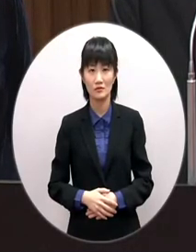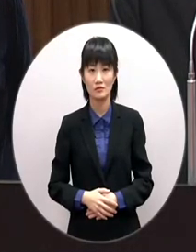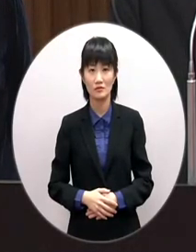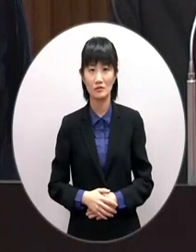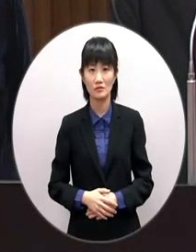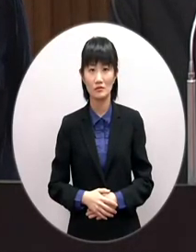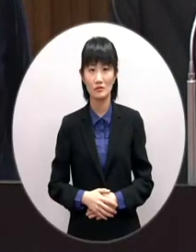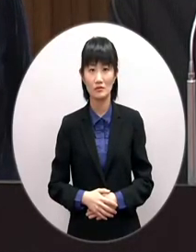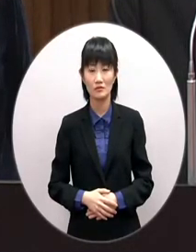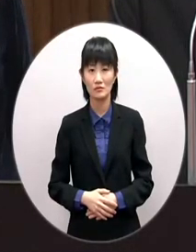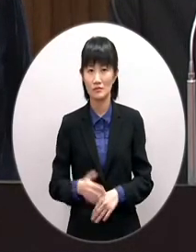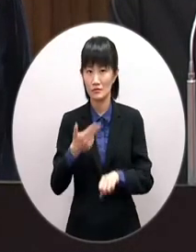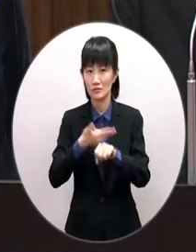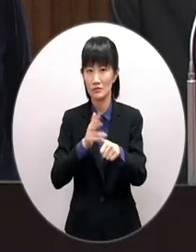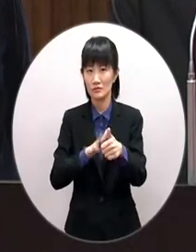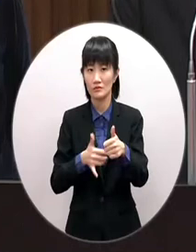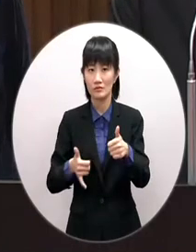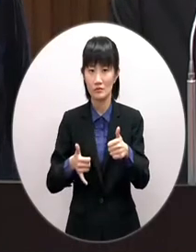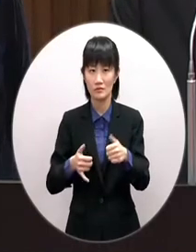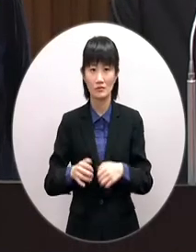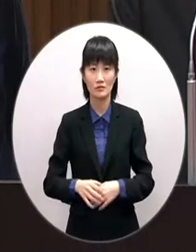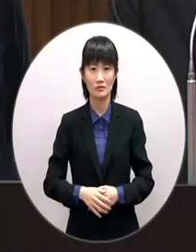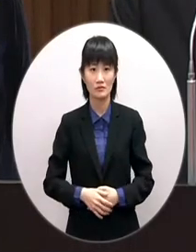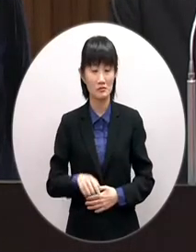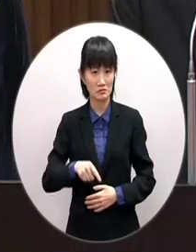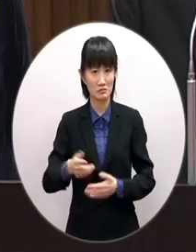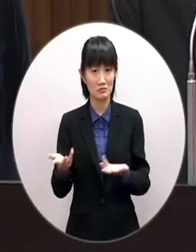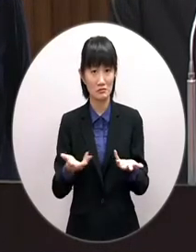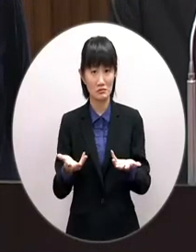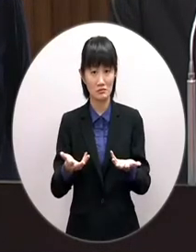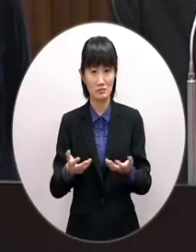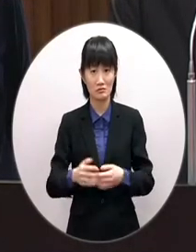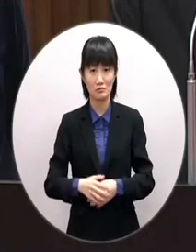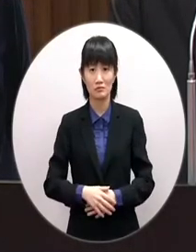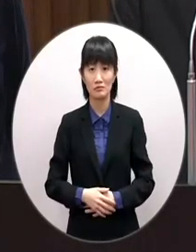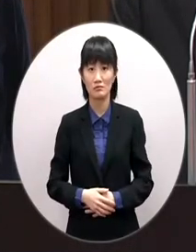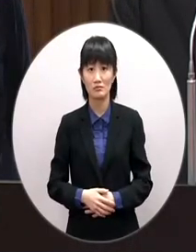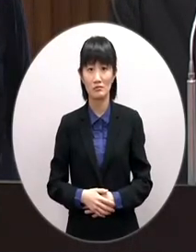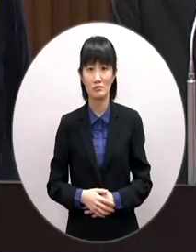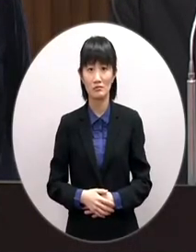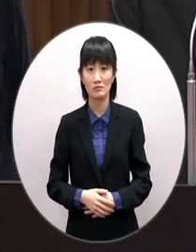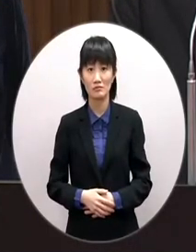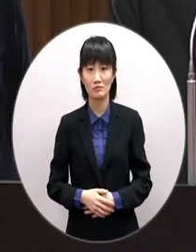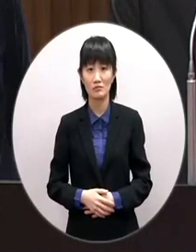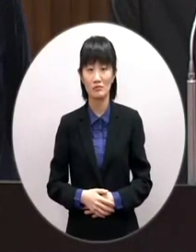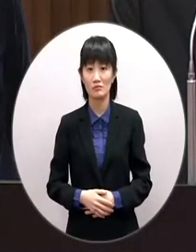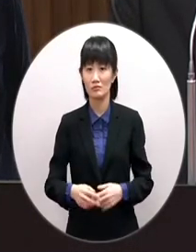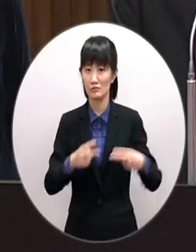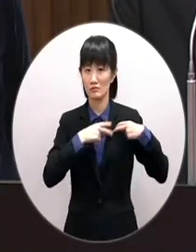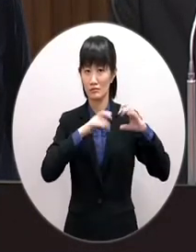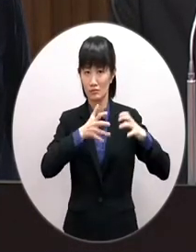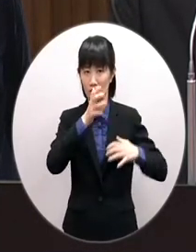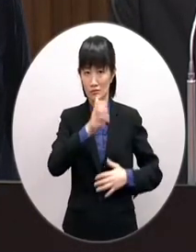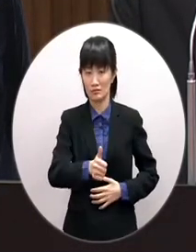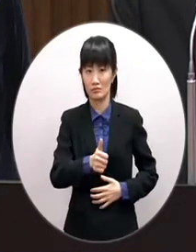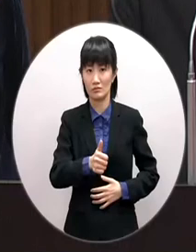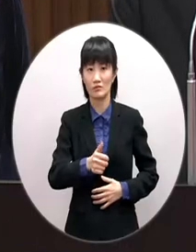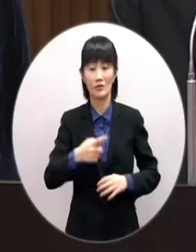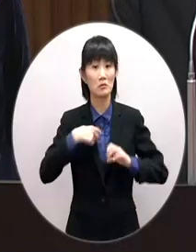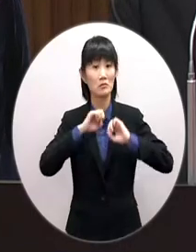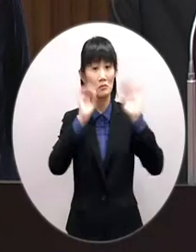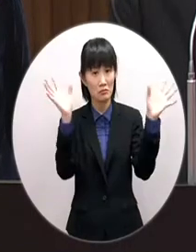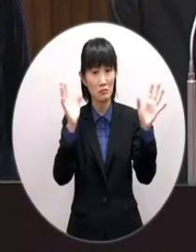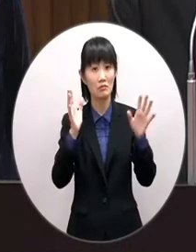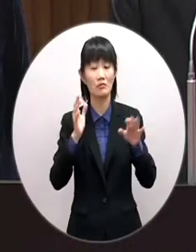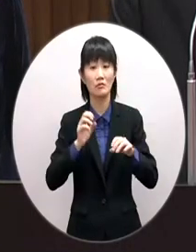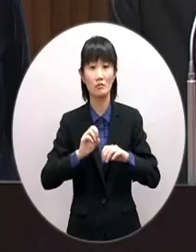这个哈，这个罗委员，这个我基本上是这样的哈。蔡英文总统他也公开讲